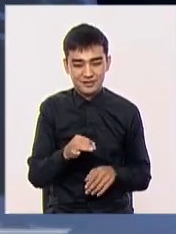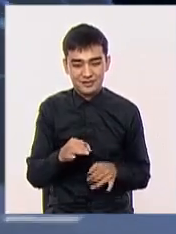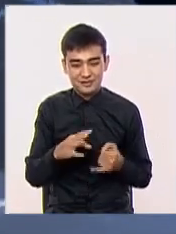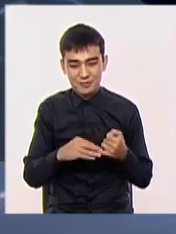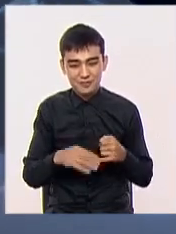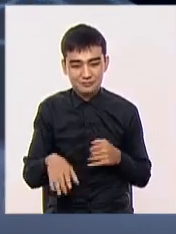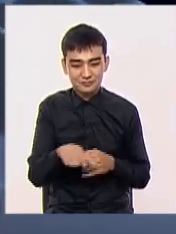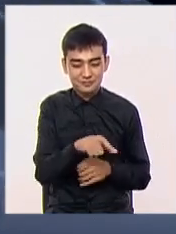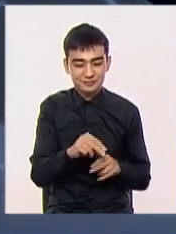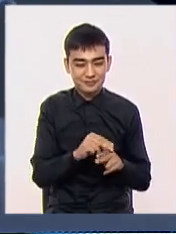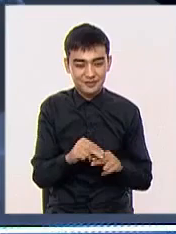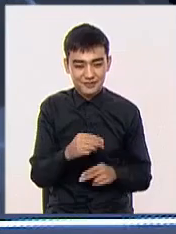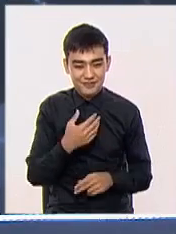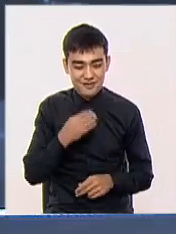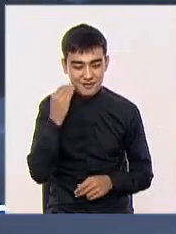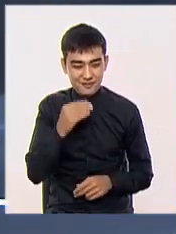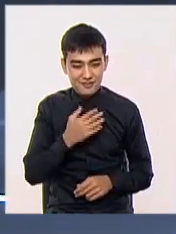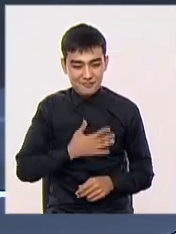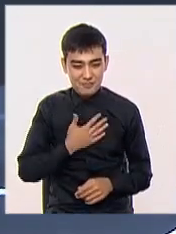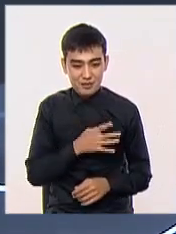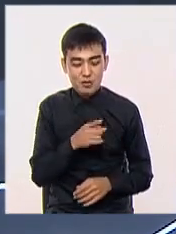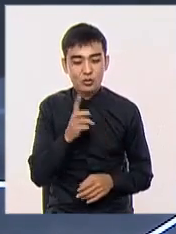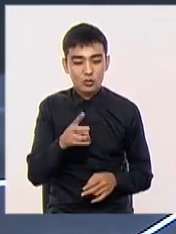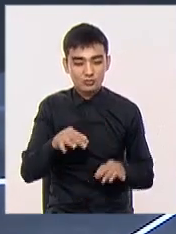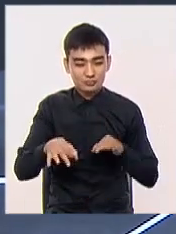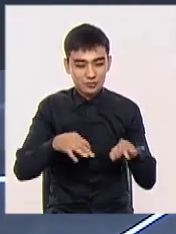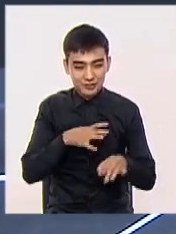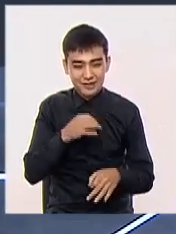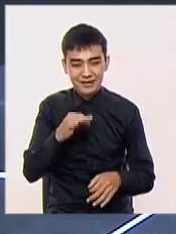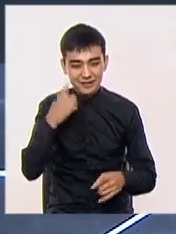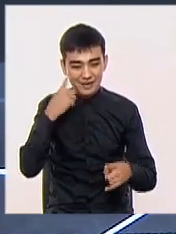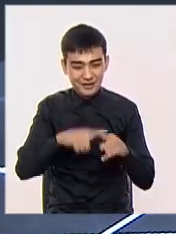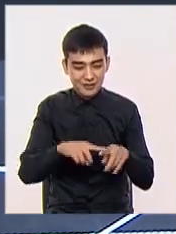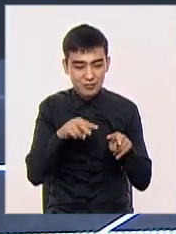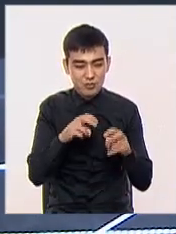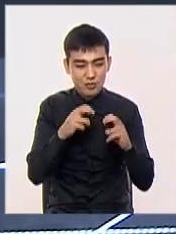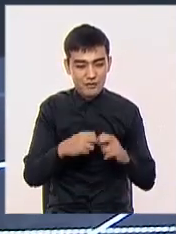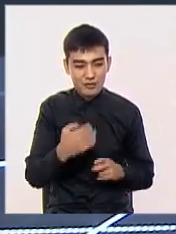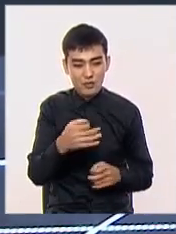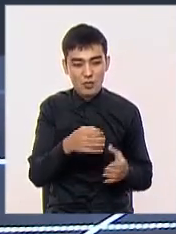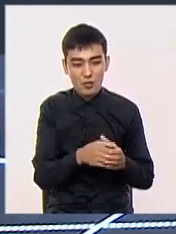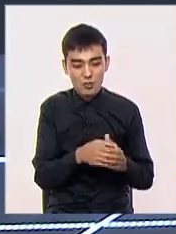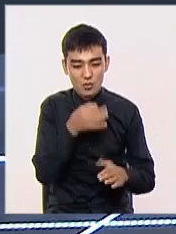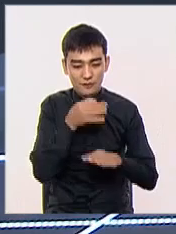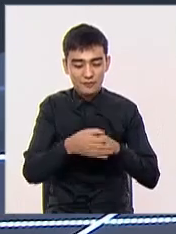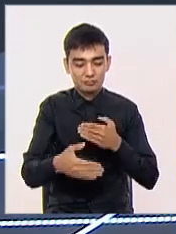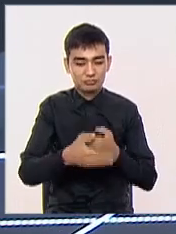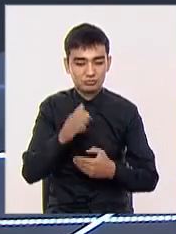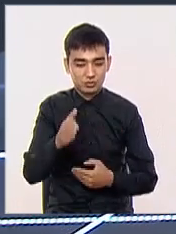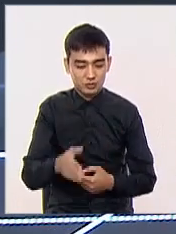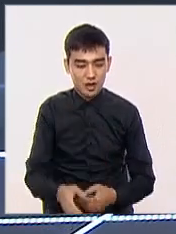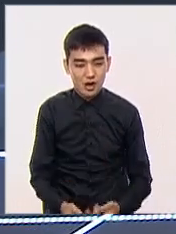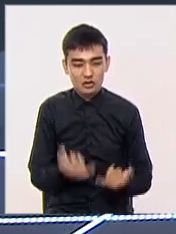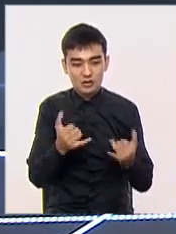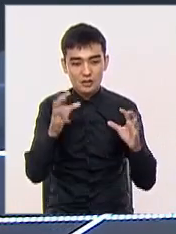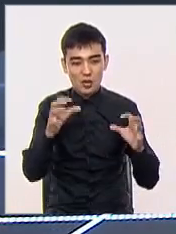жолдардың сапасы сын көтермесе, жолдың жобасын жасаған және техникалық бақылау жүргізген компания жауапкершілікке тартылмақ. Қазір